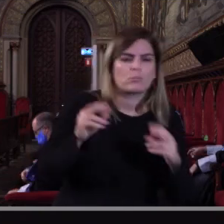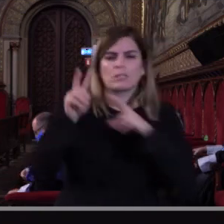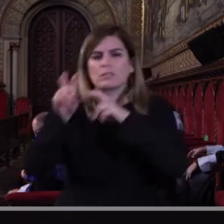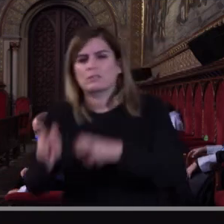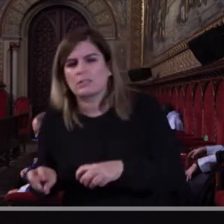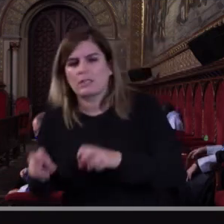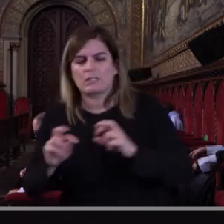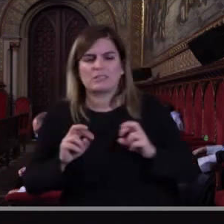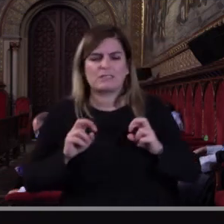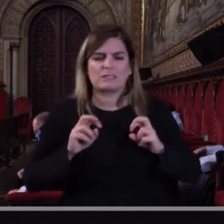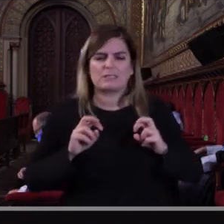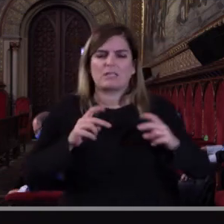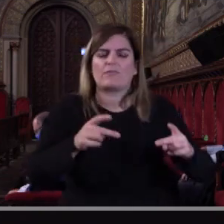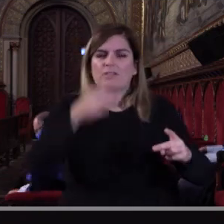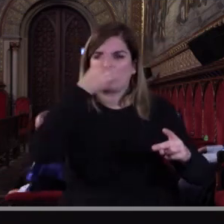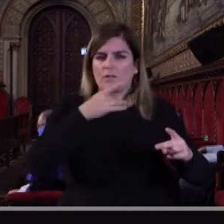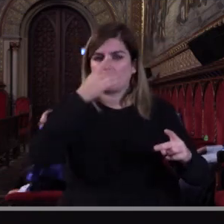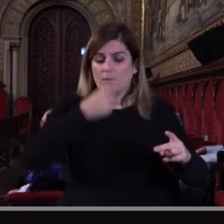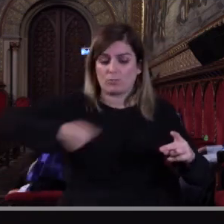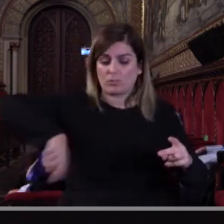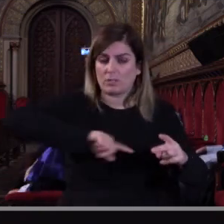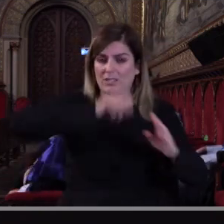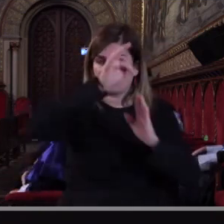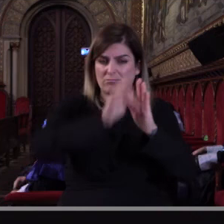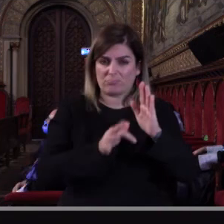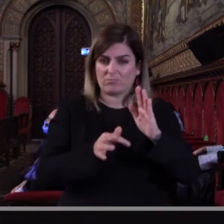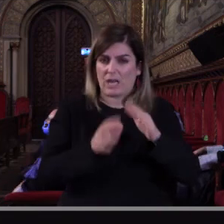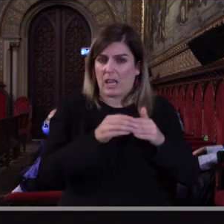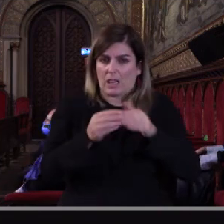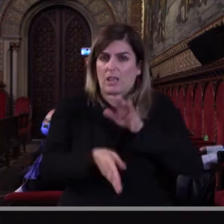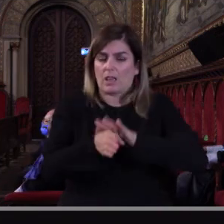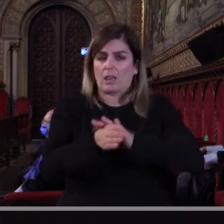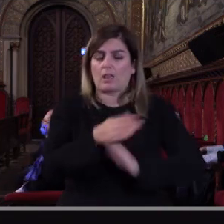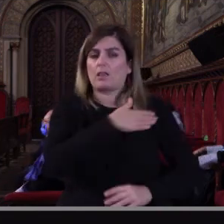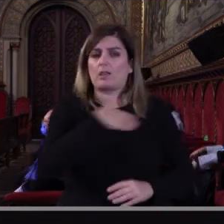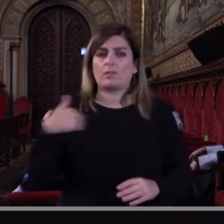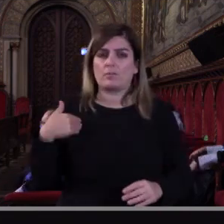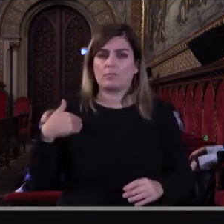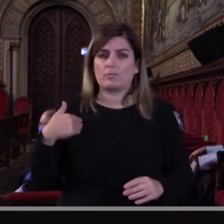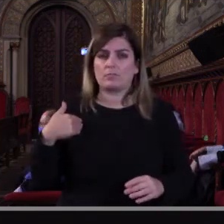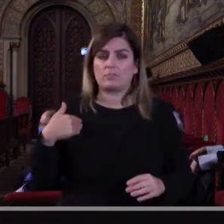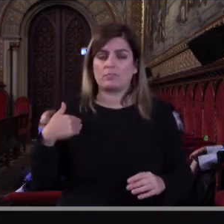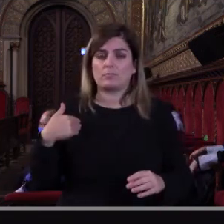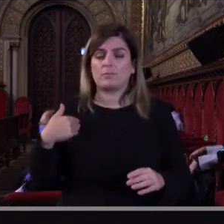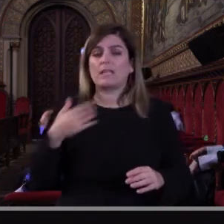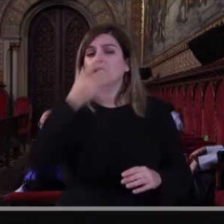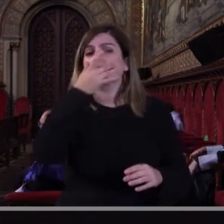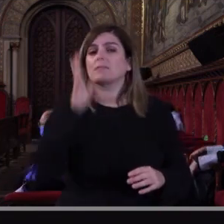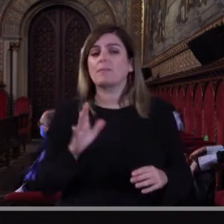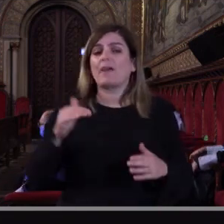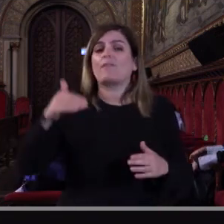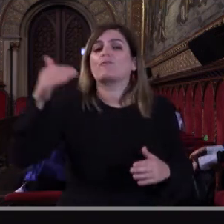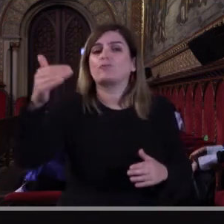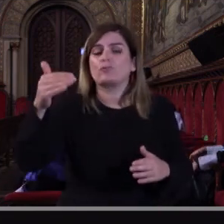i transferència de coneixement. I volem continuar en aquestes posicions. Més encara, quan tot indica que el nostre futur